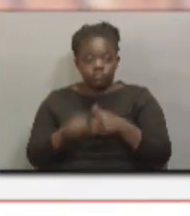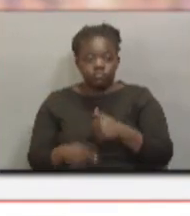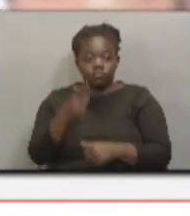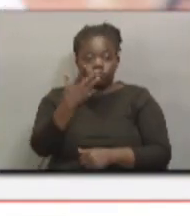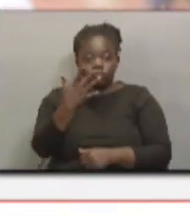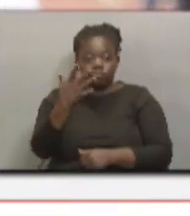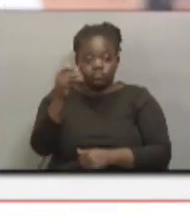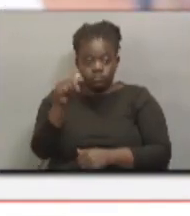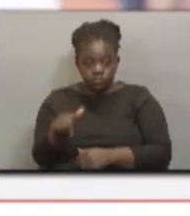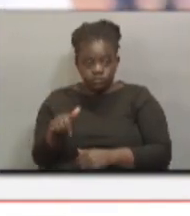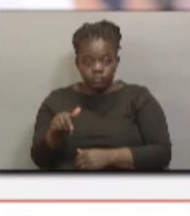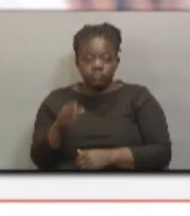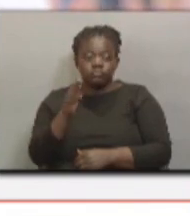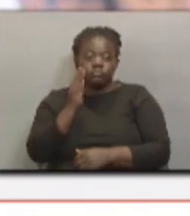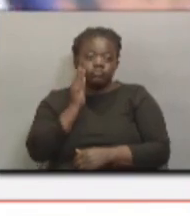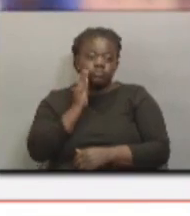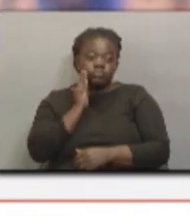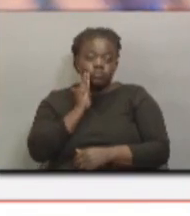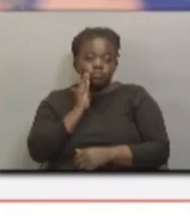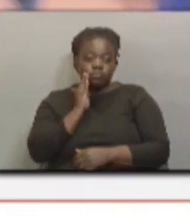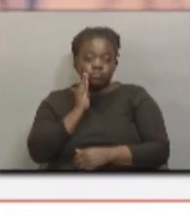musawo biliyoni